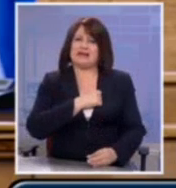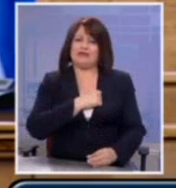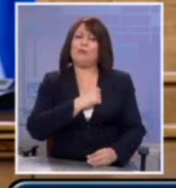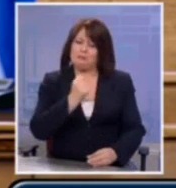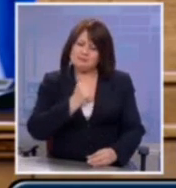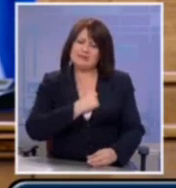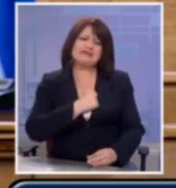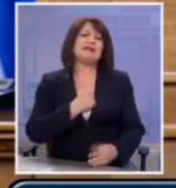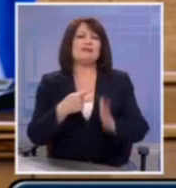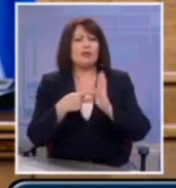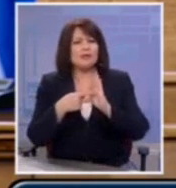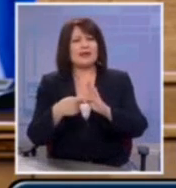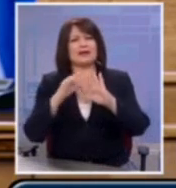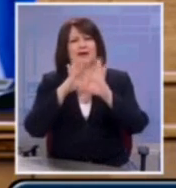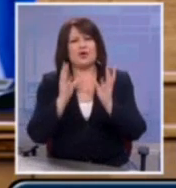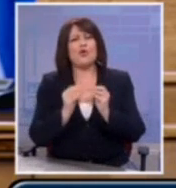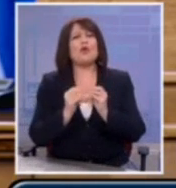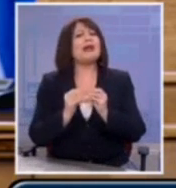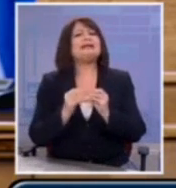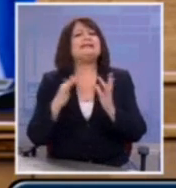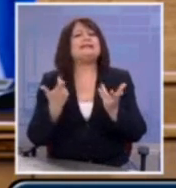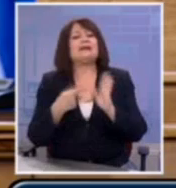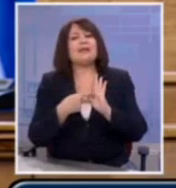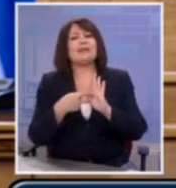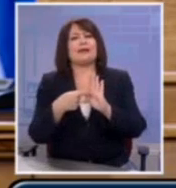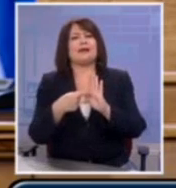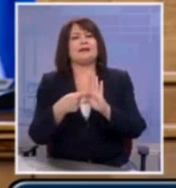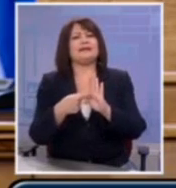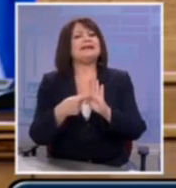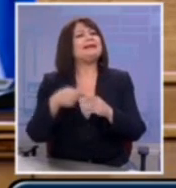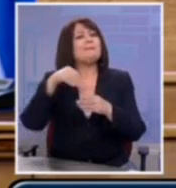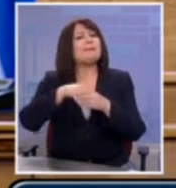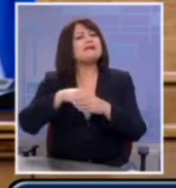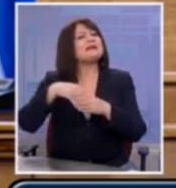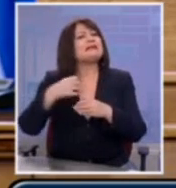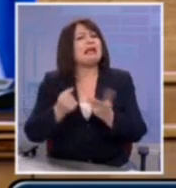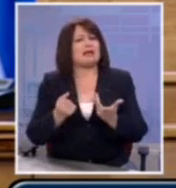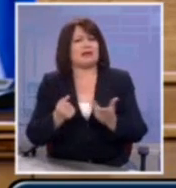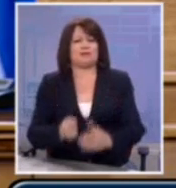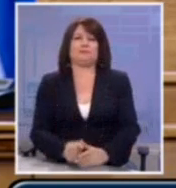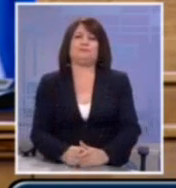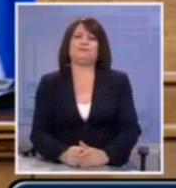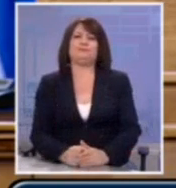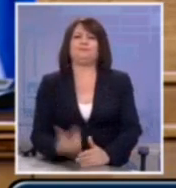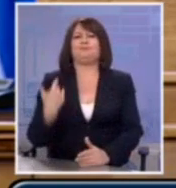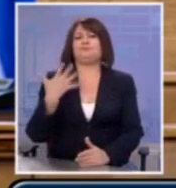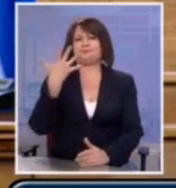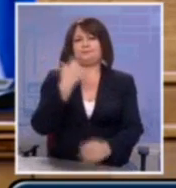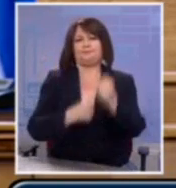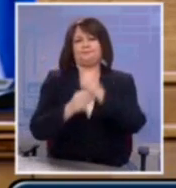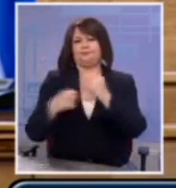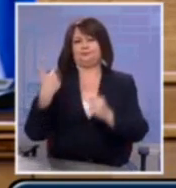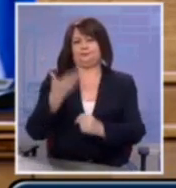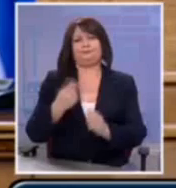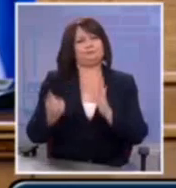ότι αντανακλά πλήρως και το τι σηματοδοτεί, αλλά και το περιεχόμενό της. Μέσα στα 5 τελευταία χρόνια είναι η